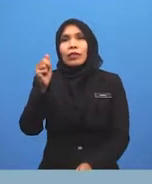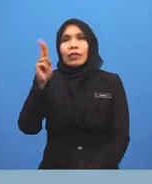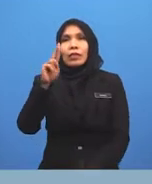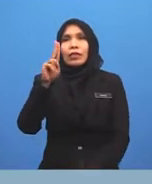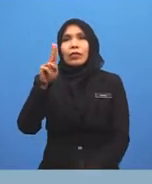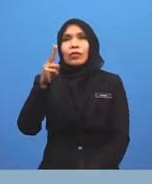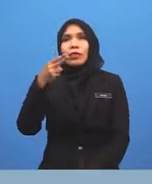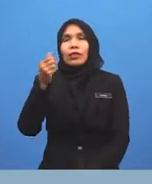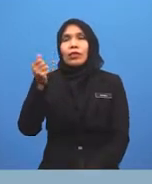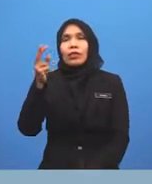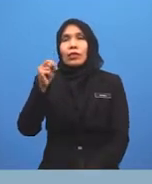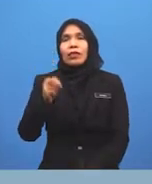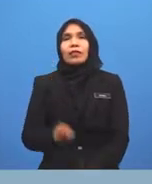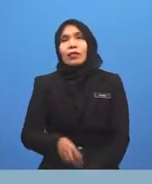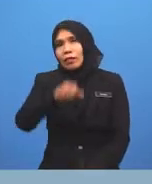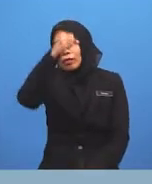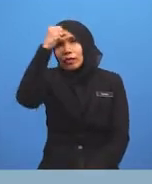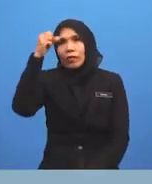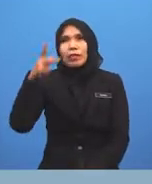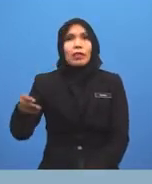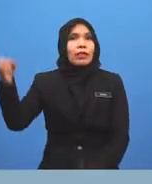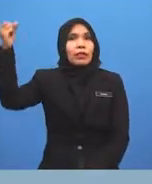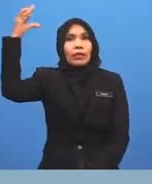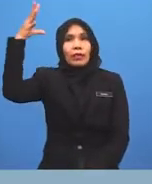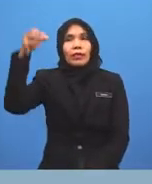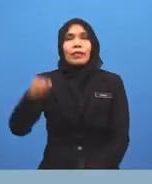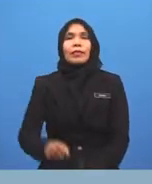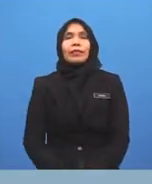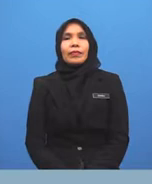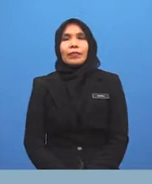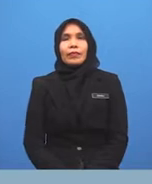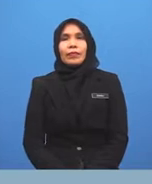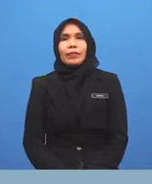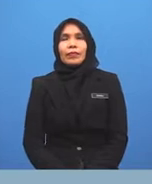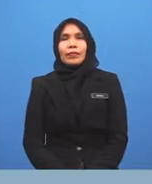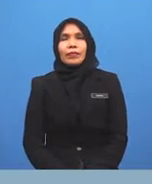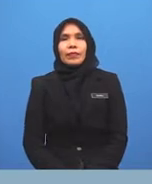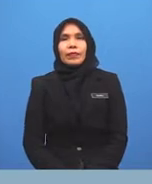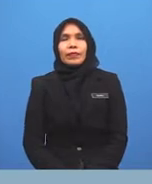menyebabkan mentol menyala seperti yang ditunjukkan pada paparan.